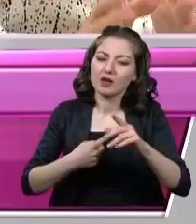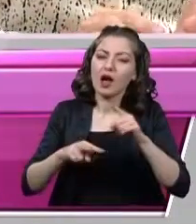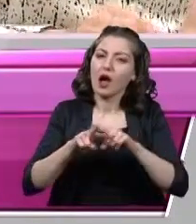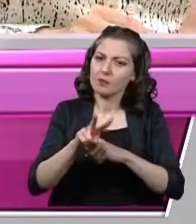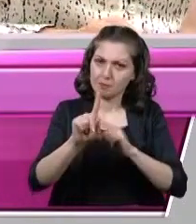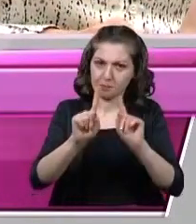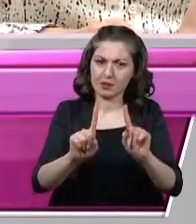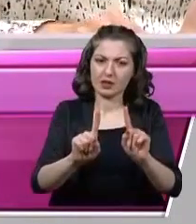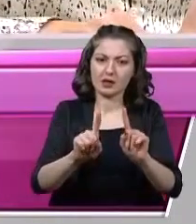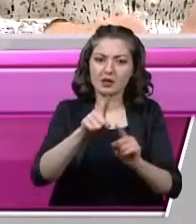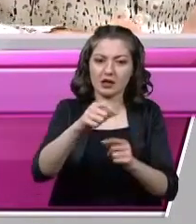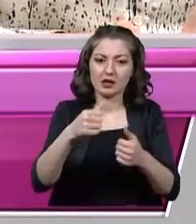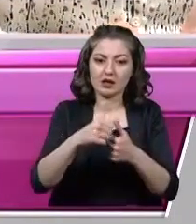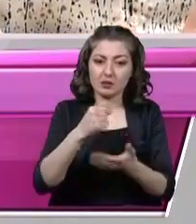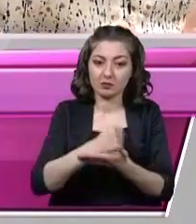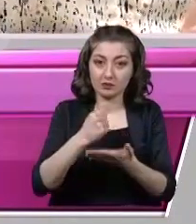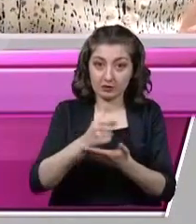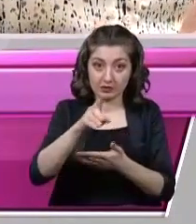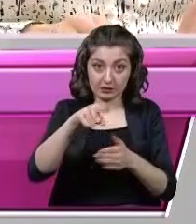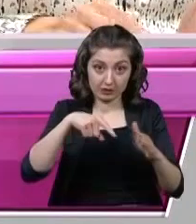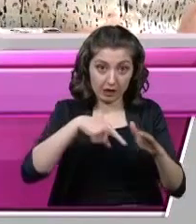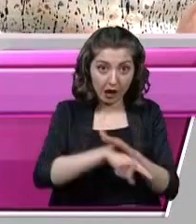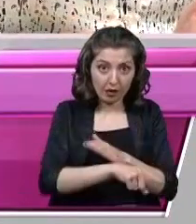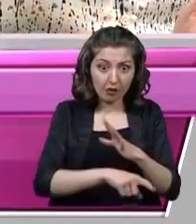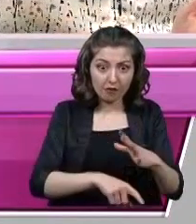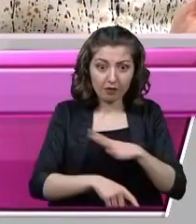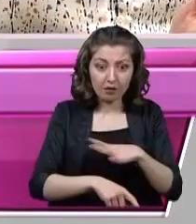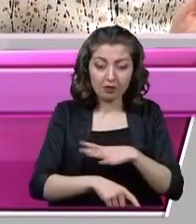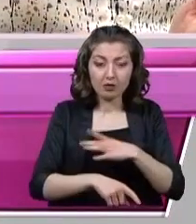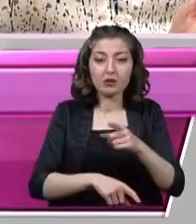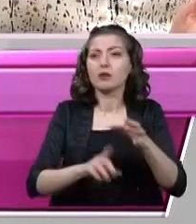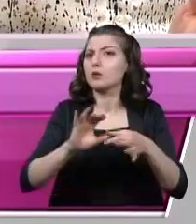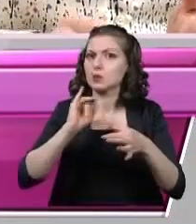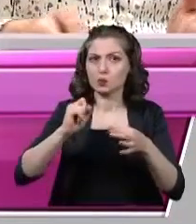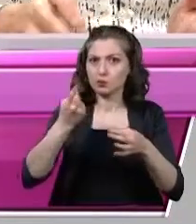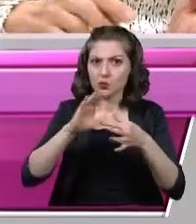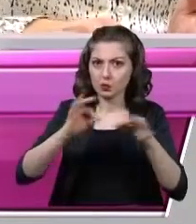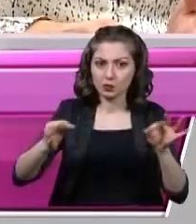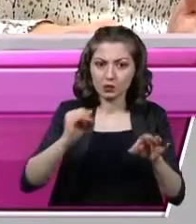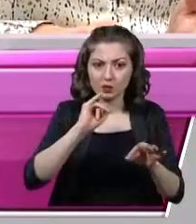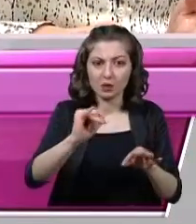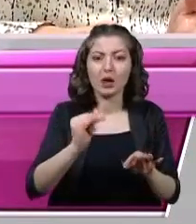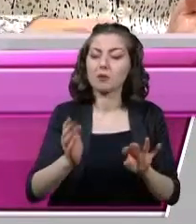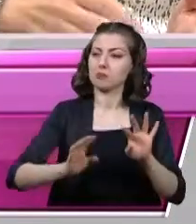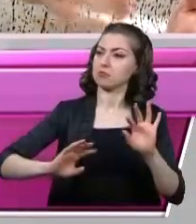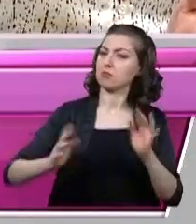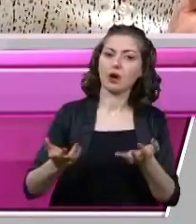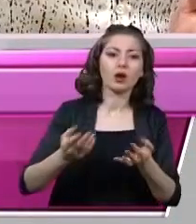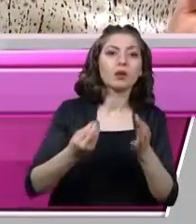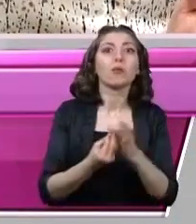Aça bir dakika dedi Senin eşin dedim seni aldatıyor mu Hayır dedim sana kötü cümleler kuruyor mu dedi Hayır dedim işte